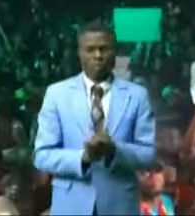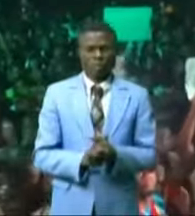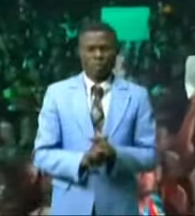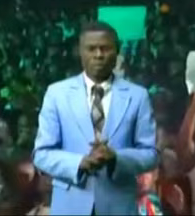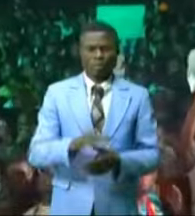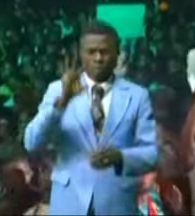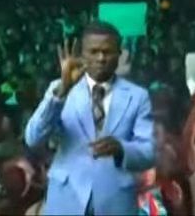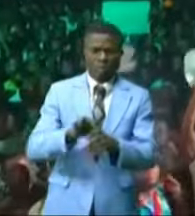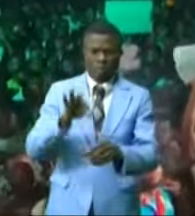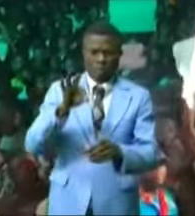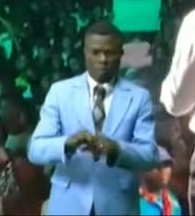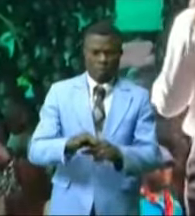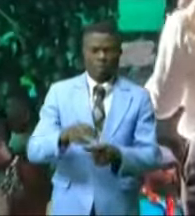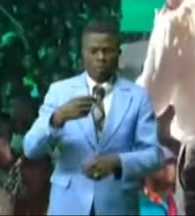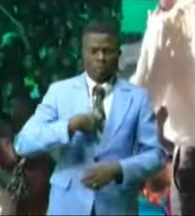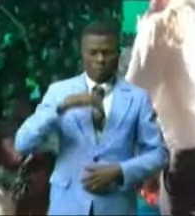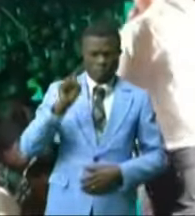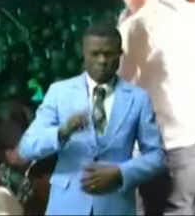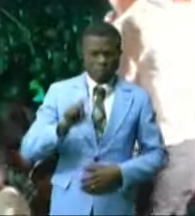voté, jeune.